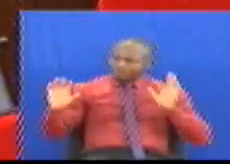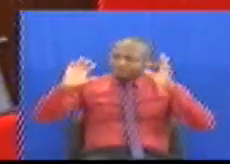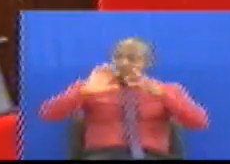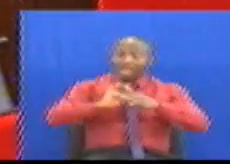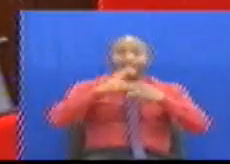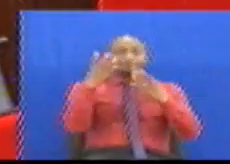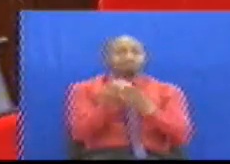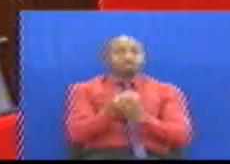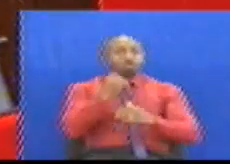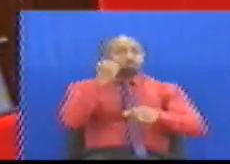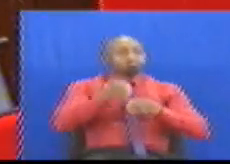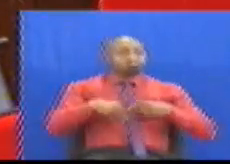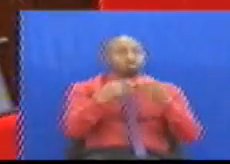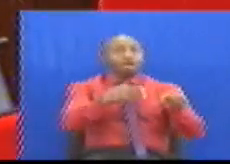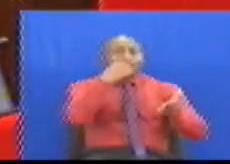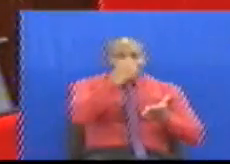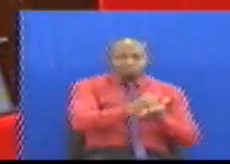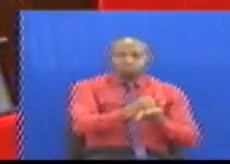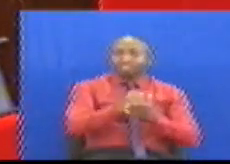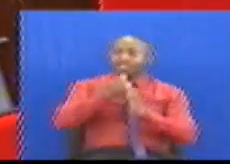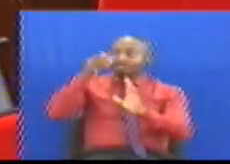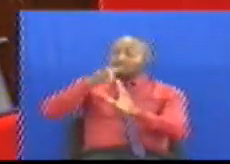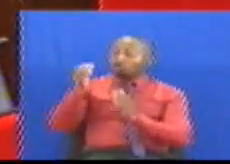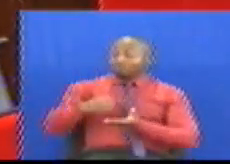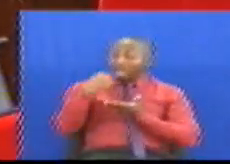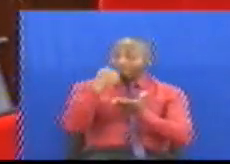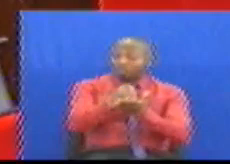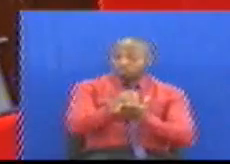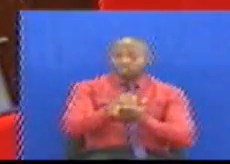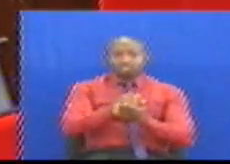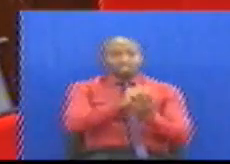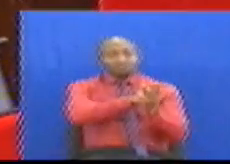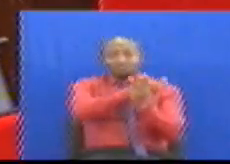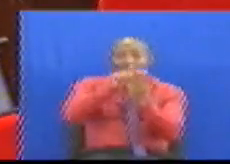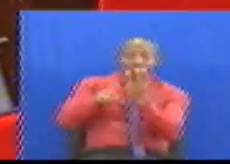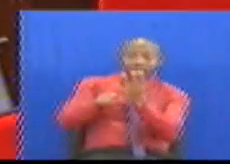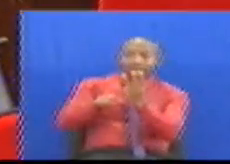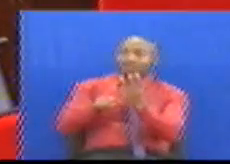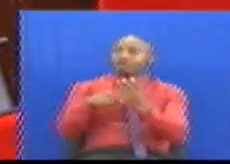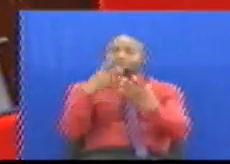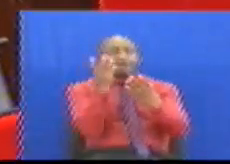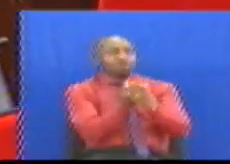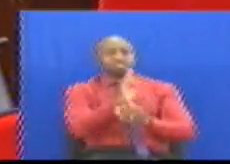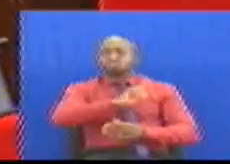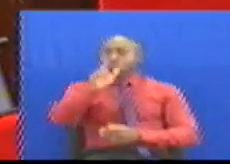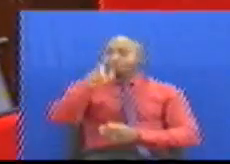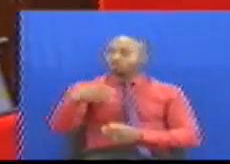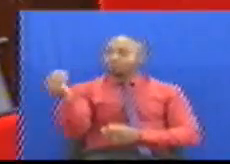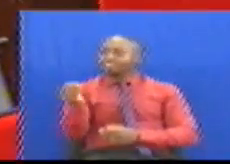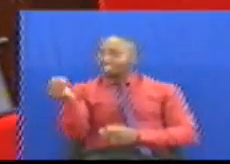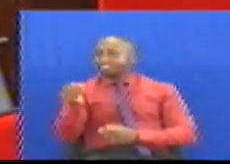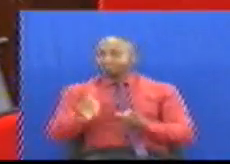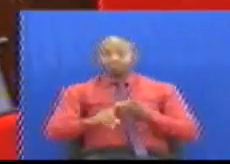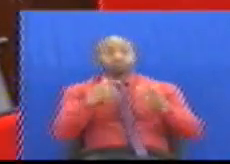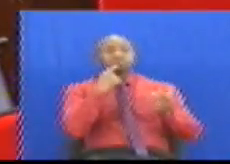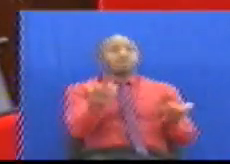katika maamuzi wanayofanya, ili maamuzi yale yawe ni ya watu zaidi kuliko kuwa ya watu wachache. Maka maamuzi leo barabara gani